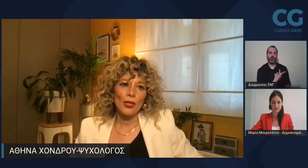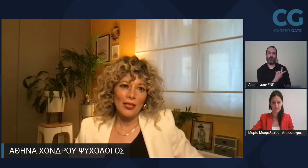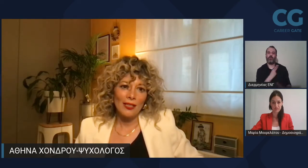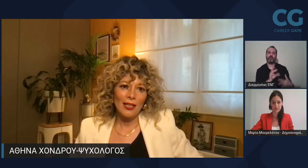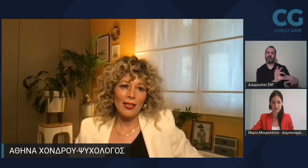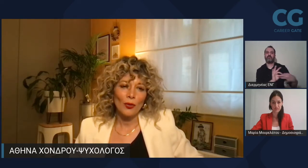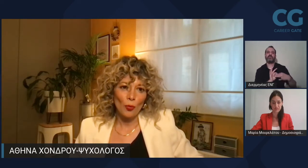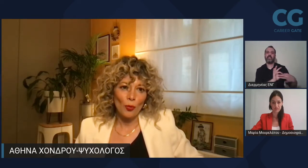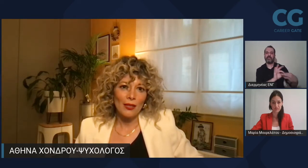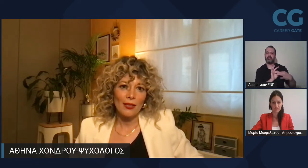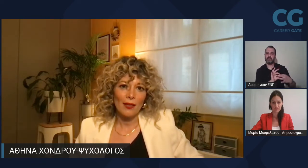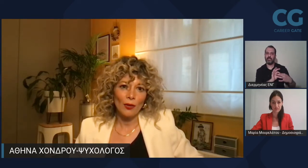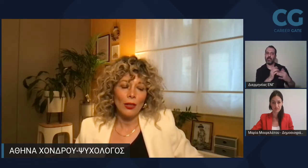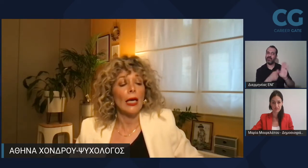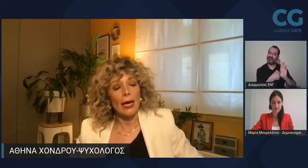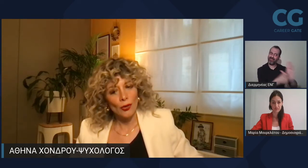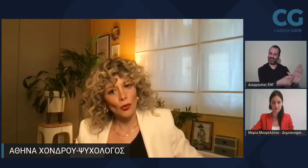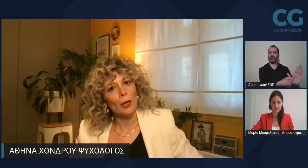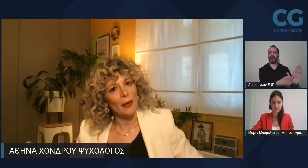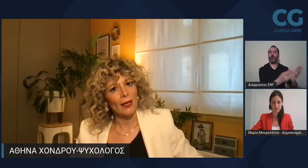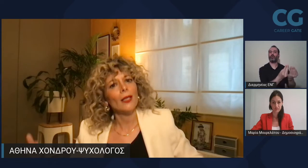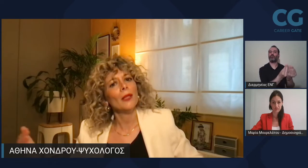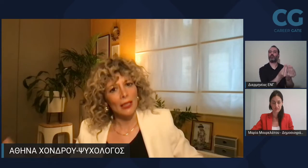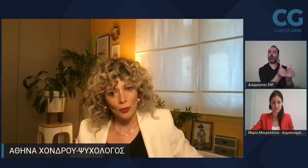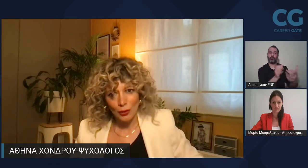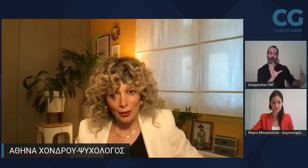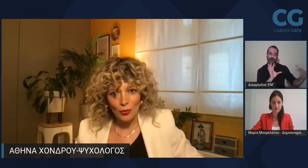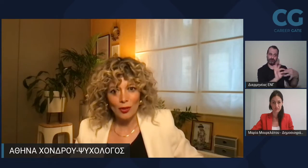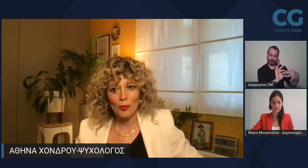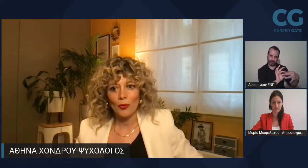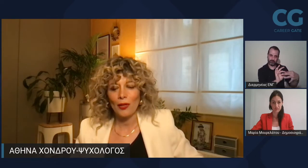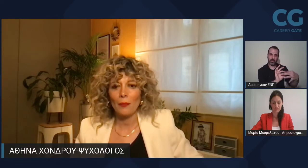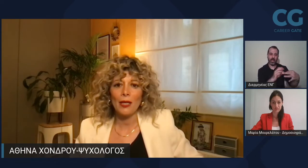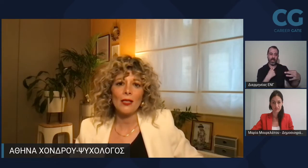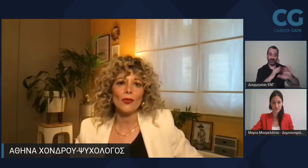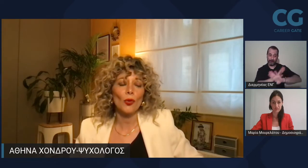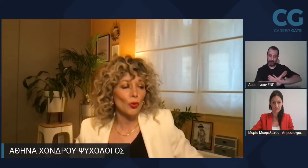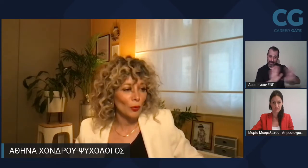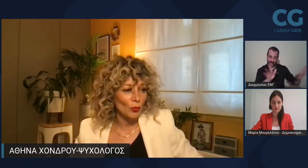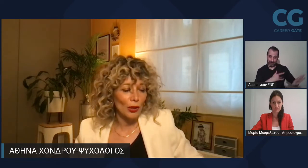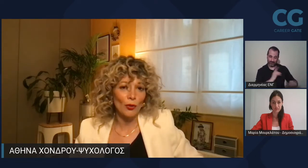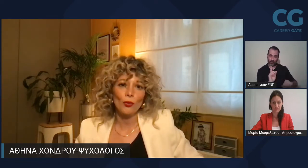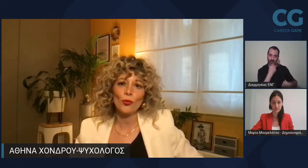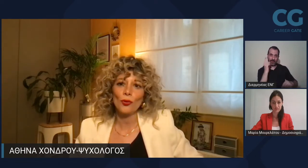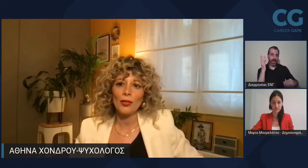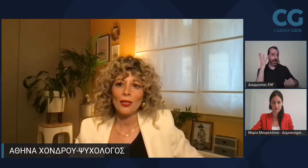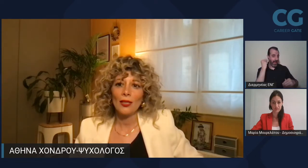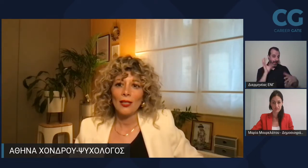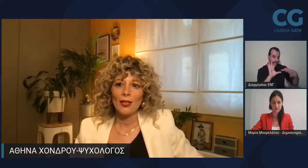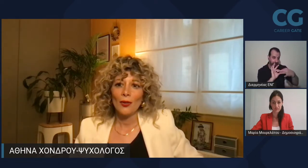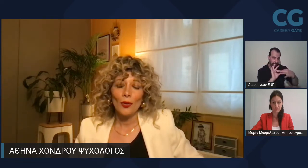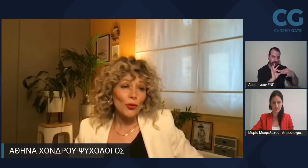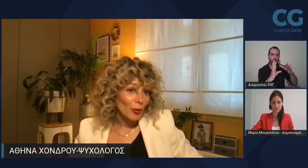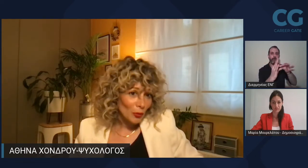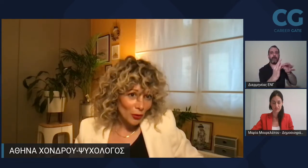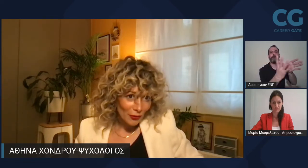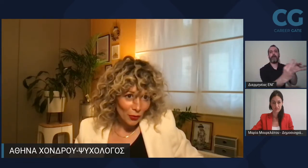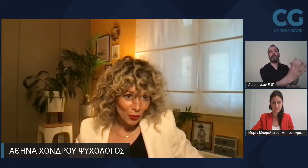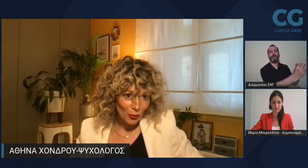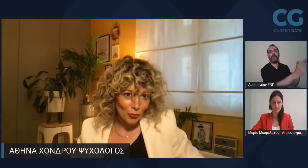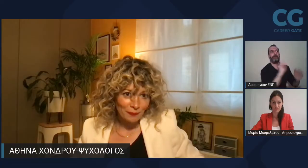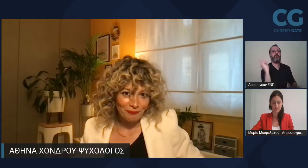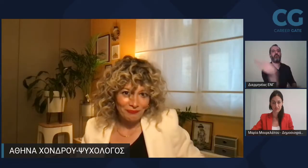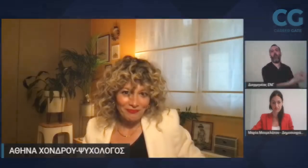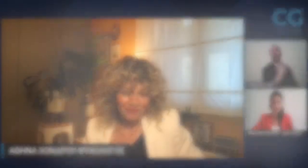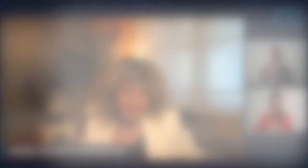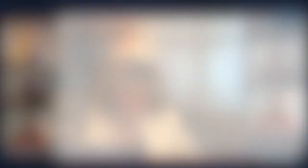θα τους δείξει και έναν τρόπο να συνδέονται και έξω και πέρα και μετά το τέλος της ψυχοθεραπείας, τόσο με τους γύρω τους, όσο και με τον εαυτό